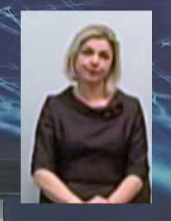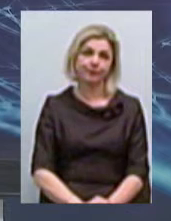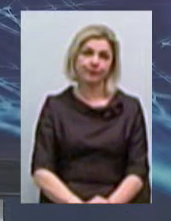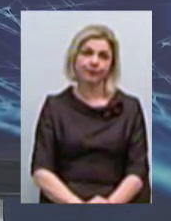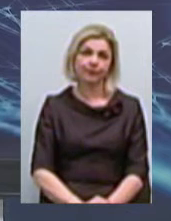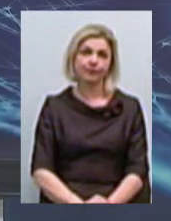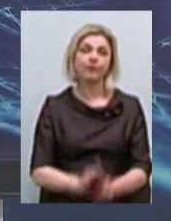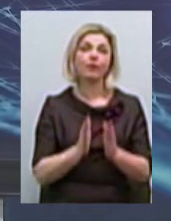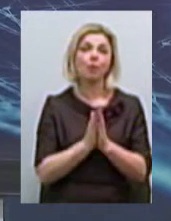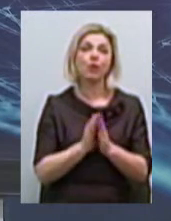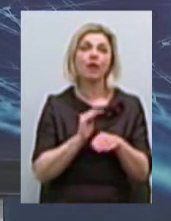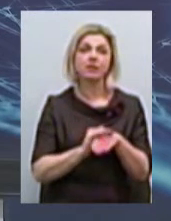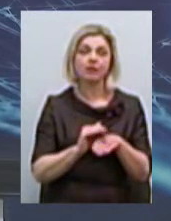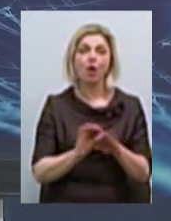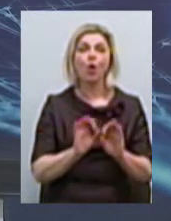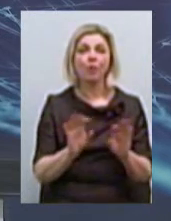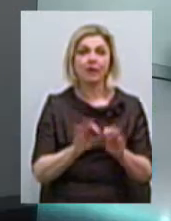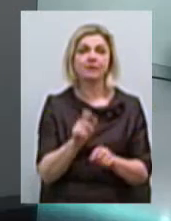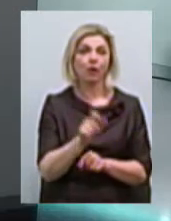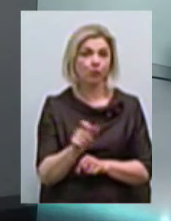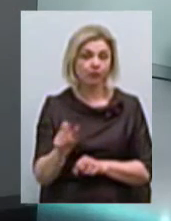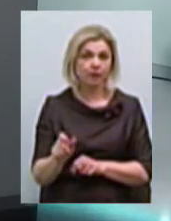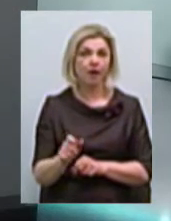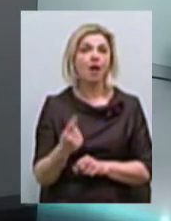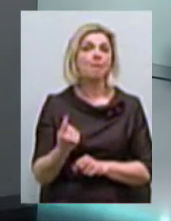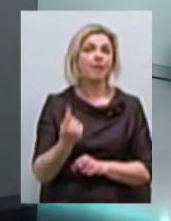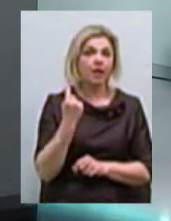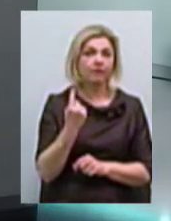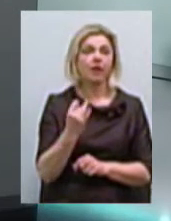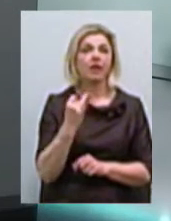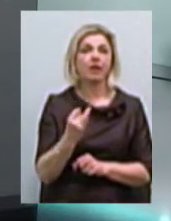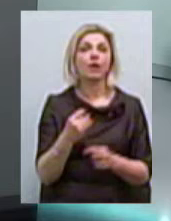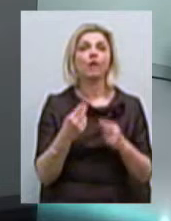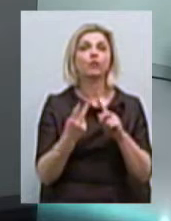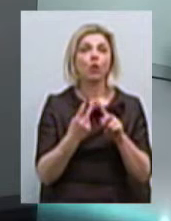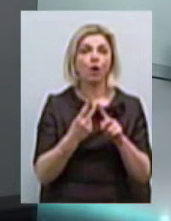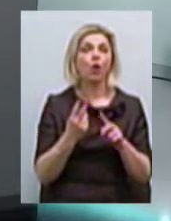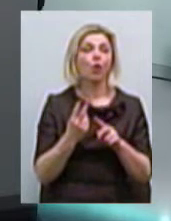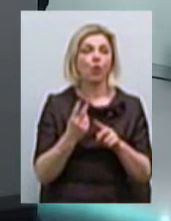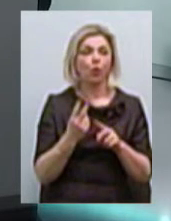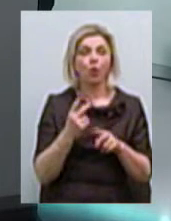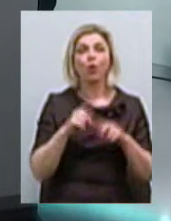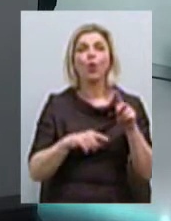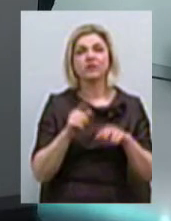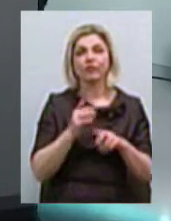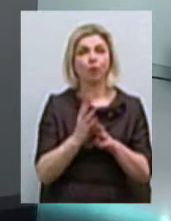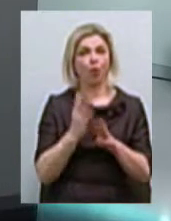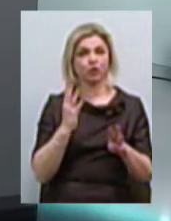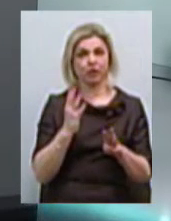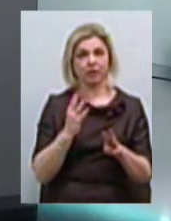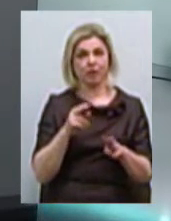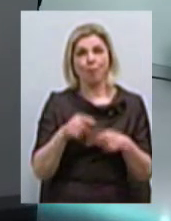Вікторія Васильівна, будь ласка, роз'ясніть нашим глядачам перша та інша, друга ступень споріднення. Так,